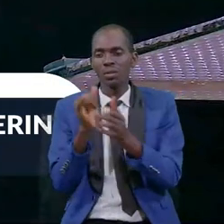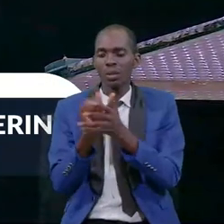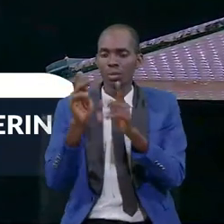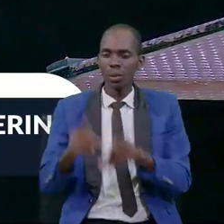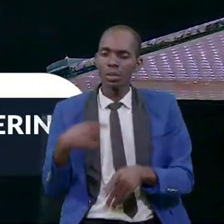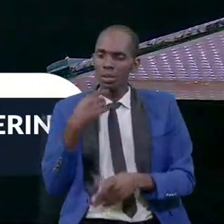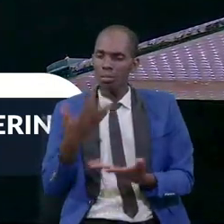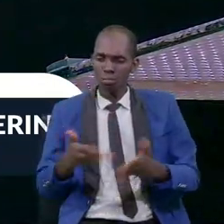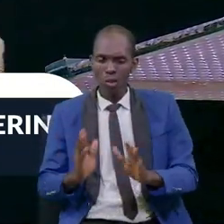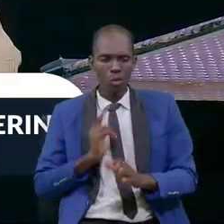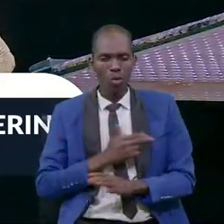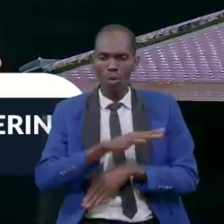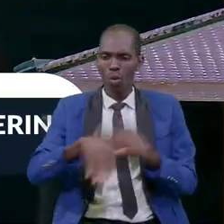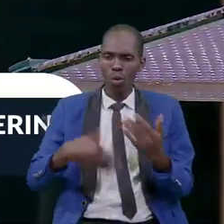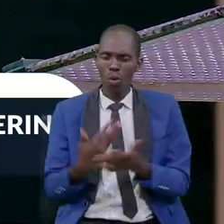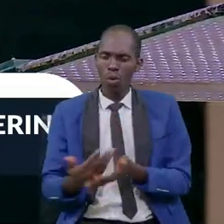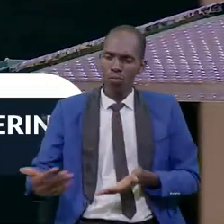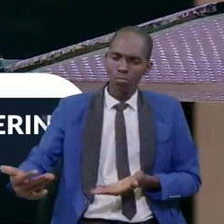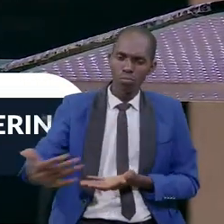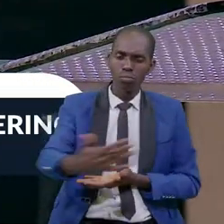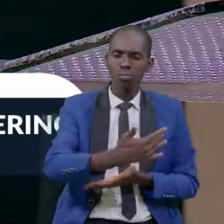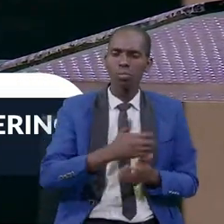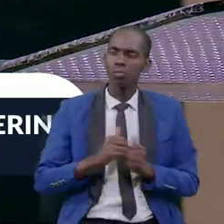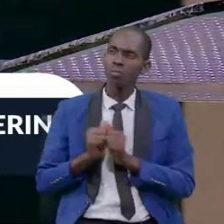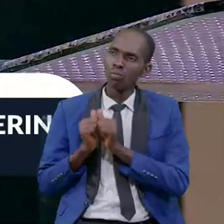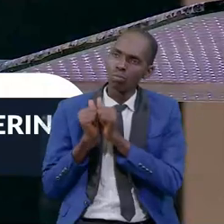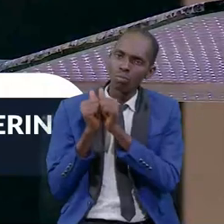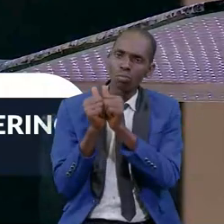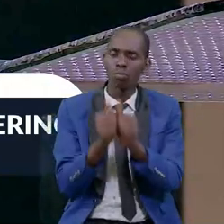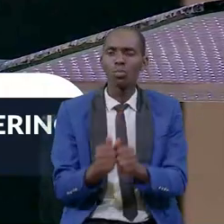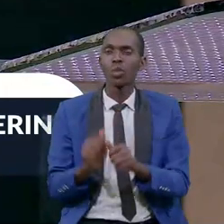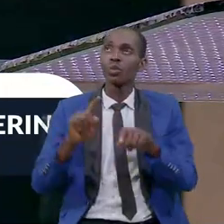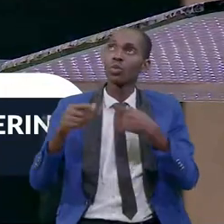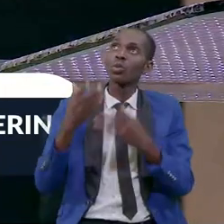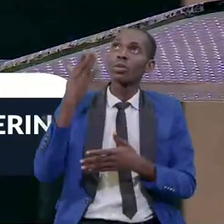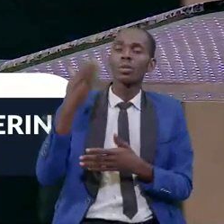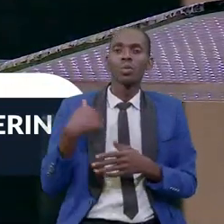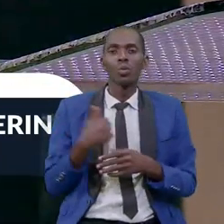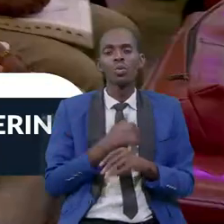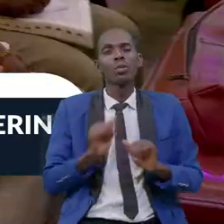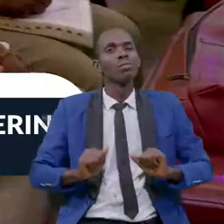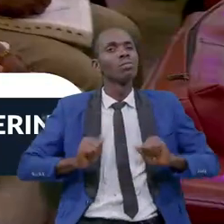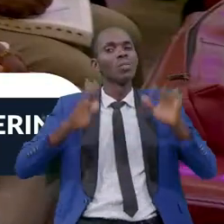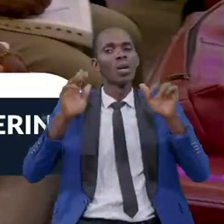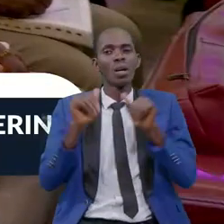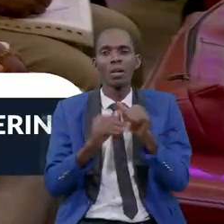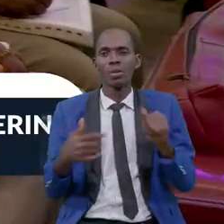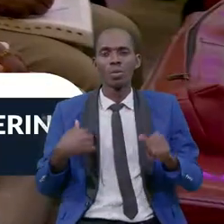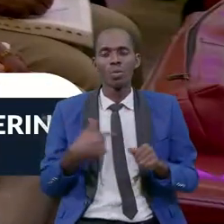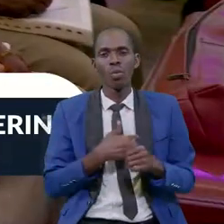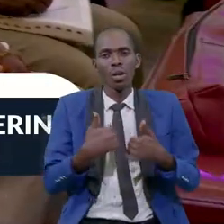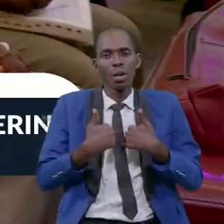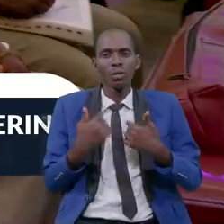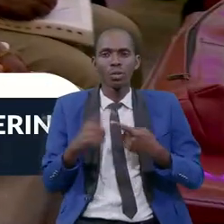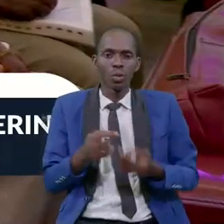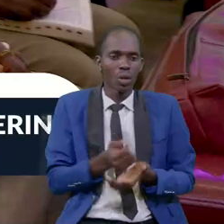celui-là et disons, allons ensemble. Alors, nous consacrons tout au Seigneur afin de pouvoir emporter des gens au